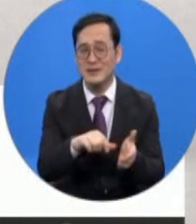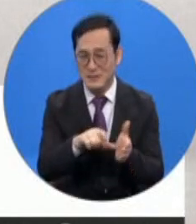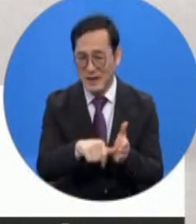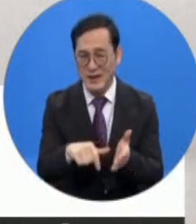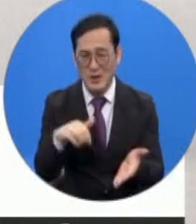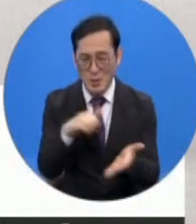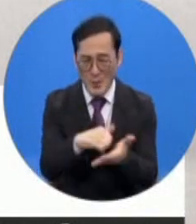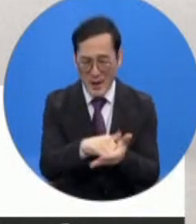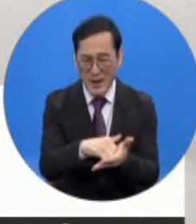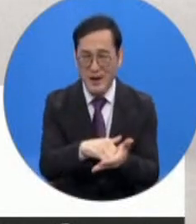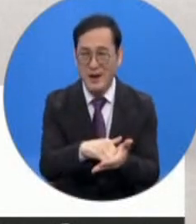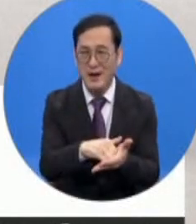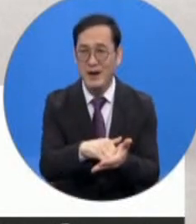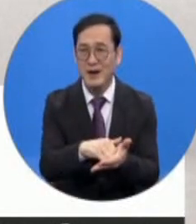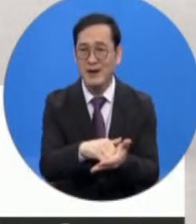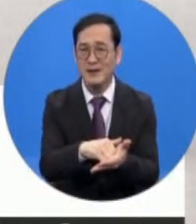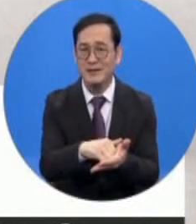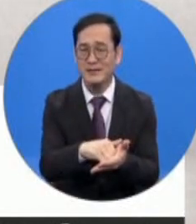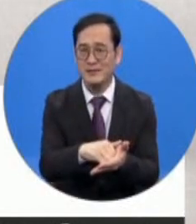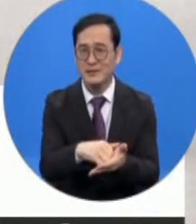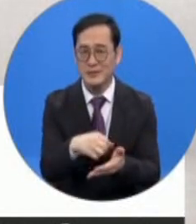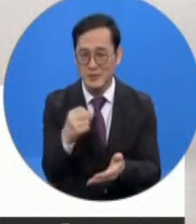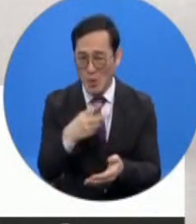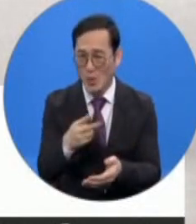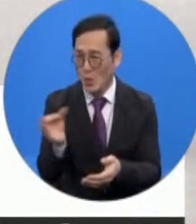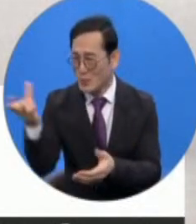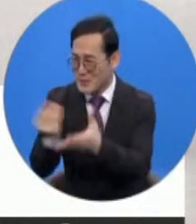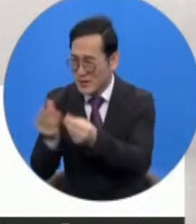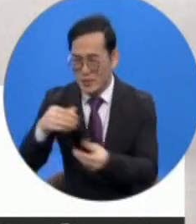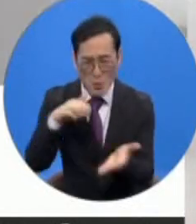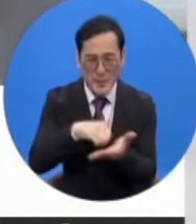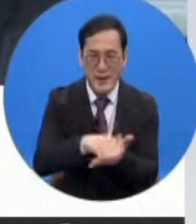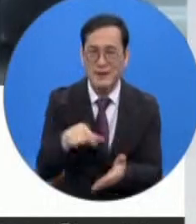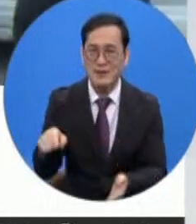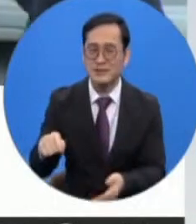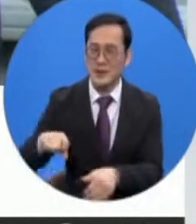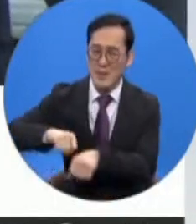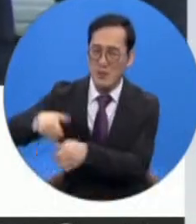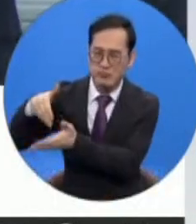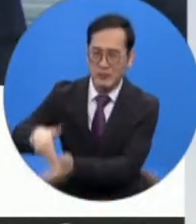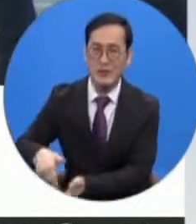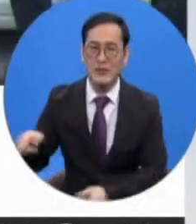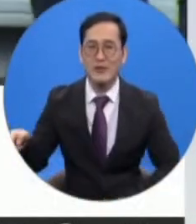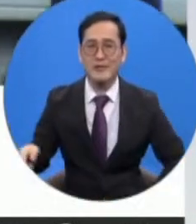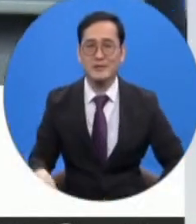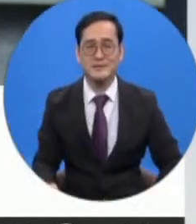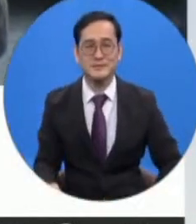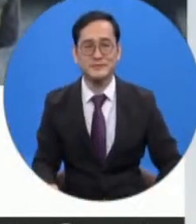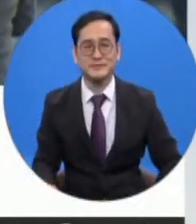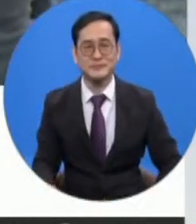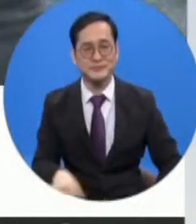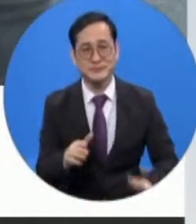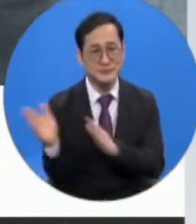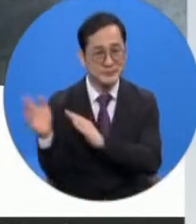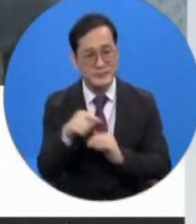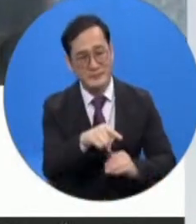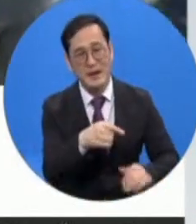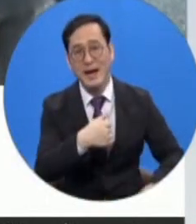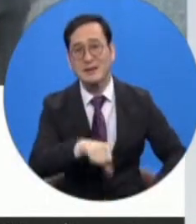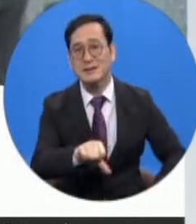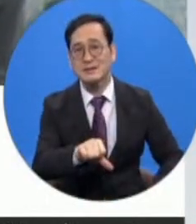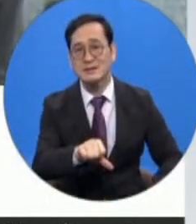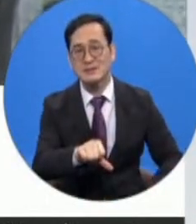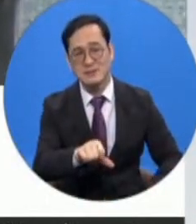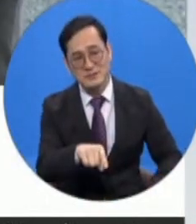이제 양형에 있어서도 굉장히 안 좋게 작용을 갖다가 했는데 그렇다고 해서 이재명 후보의 큰아들이 뭐 아버지한테 돈을